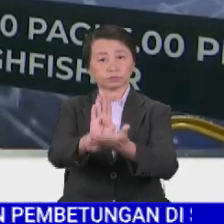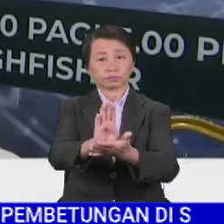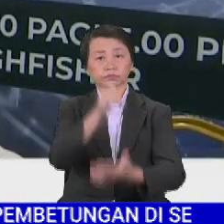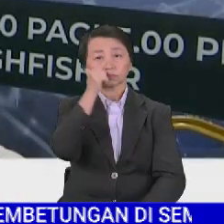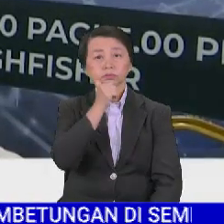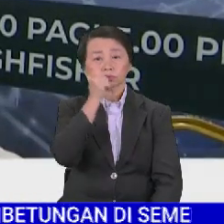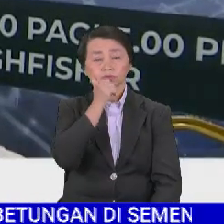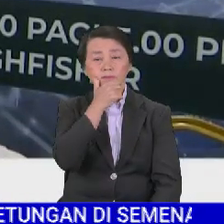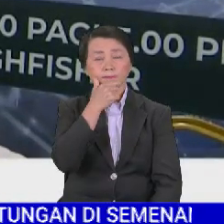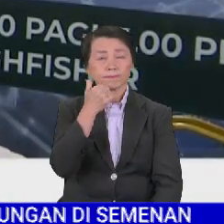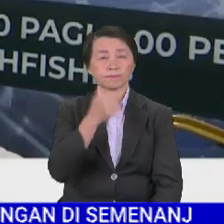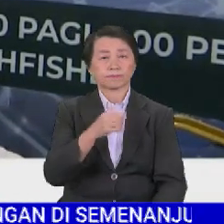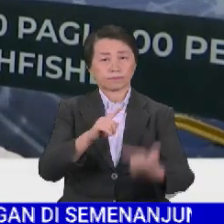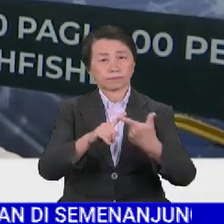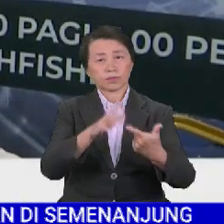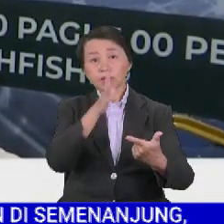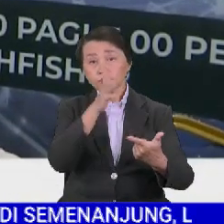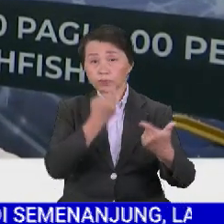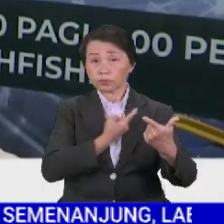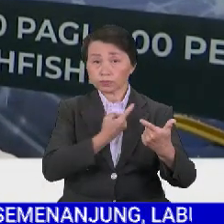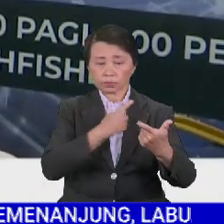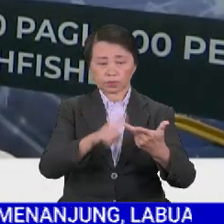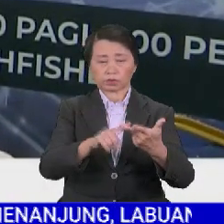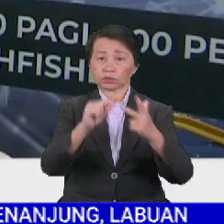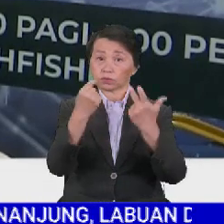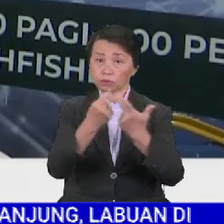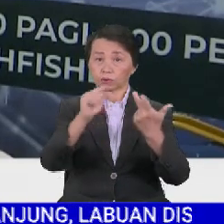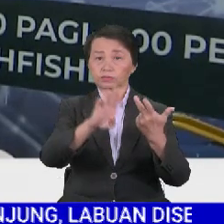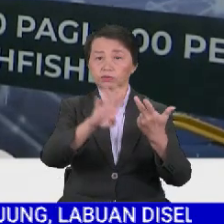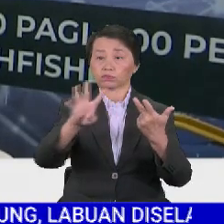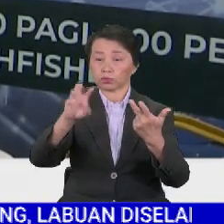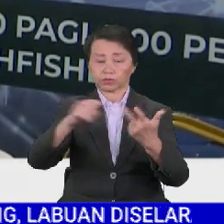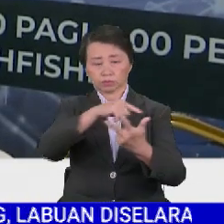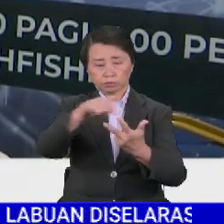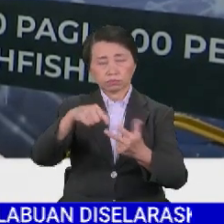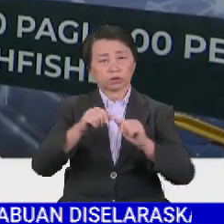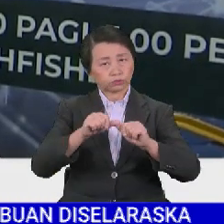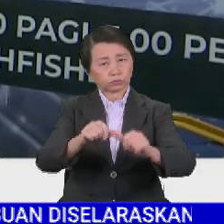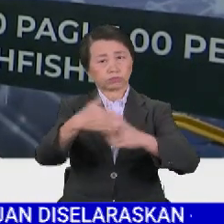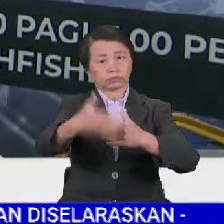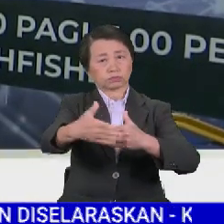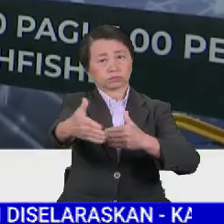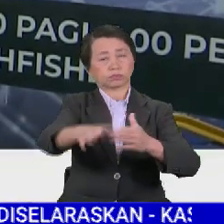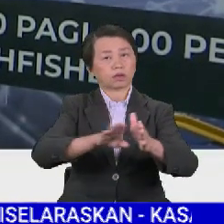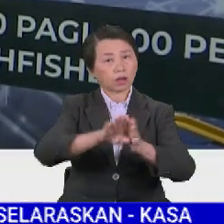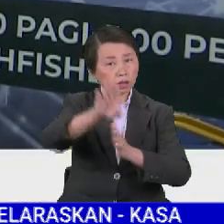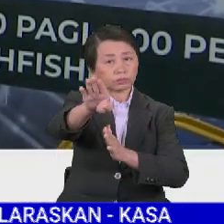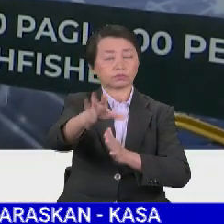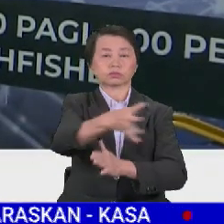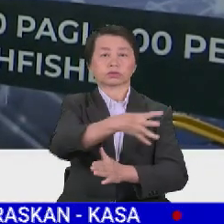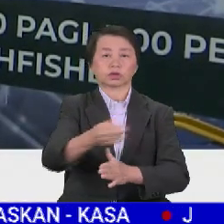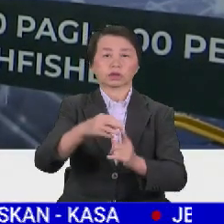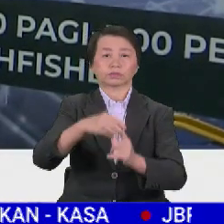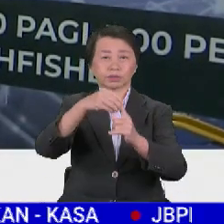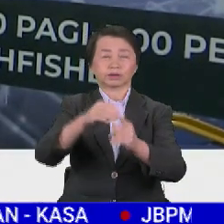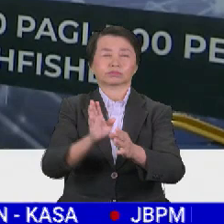wanita golongan ibu tunggal ataupun golongan B40 untuk terus maju ke depan, terutamanya